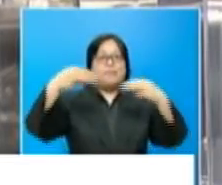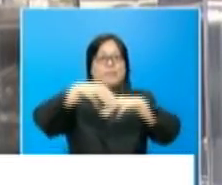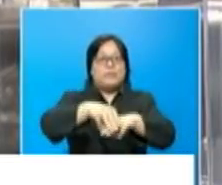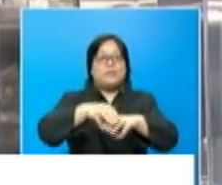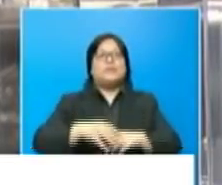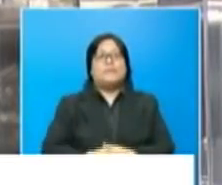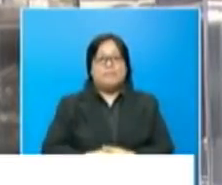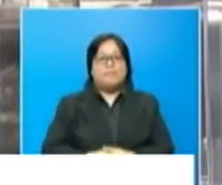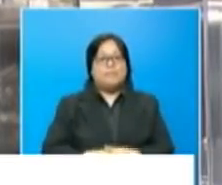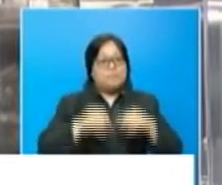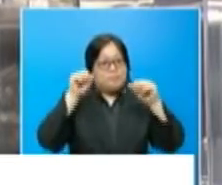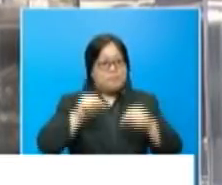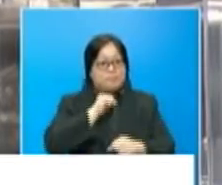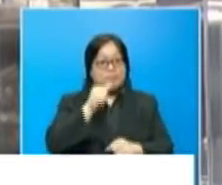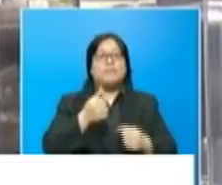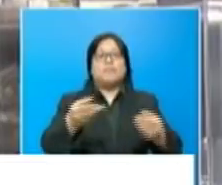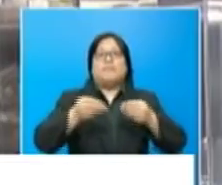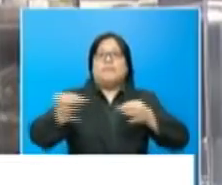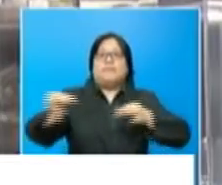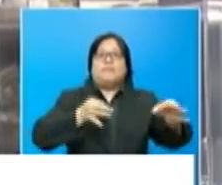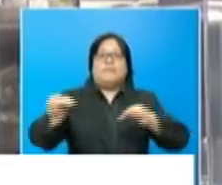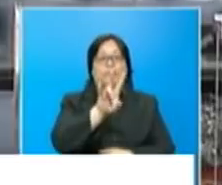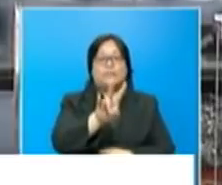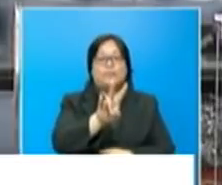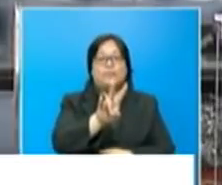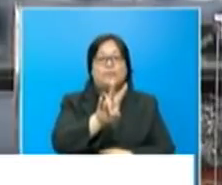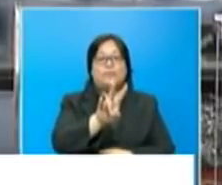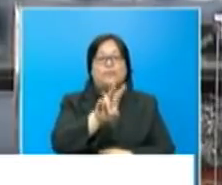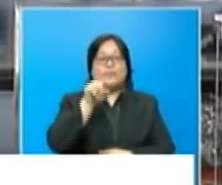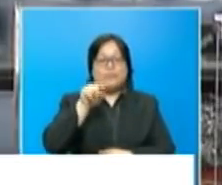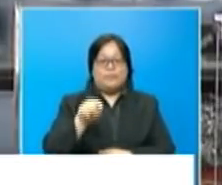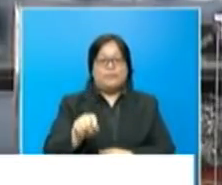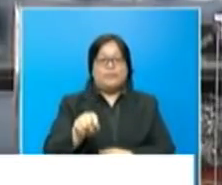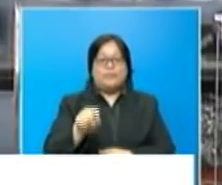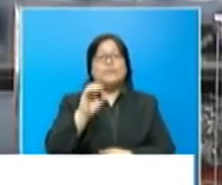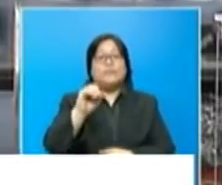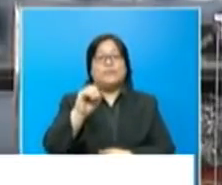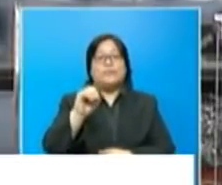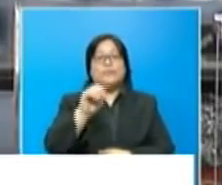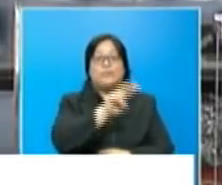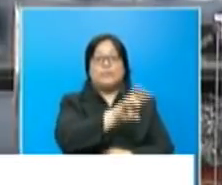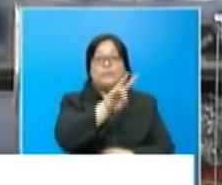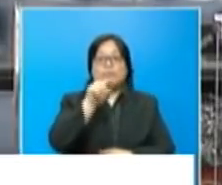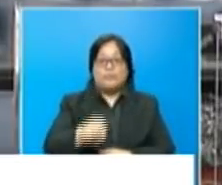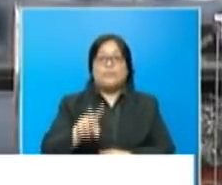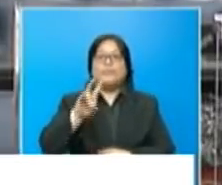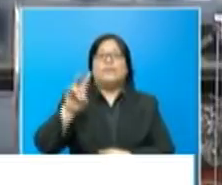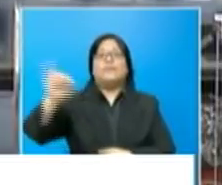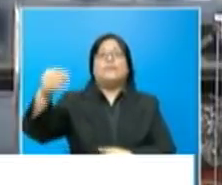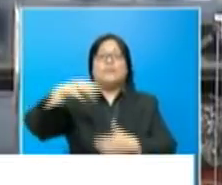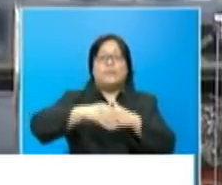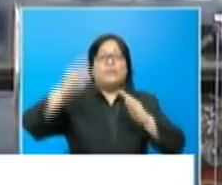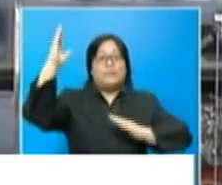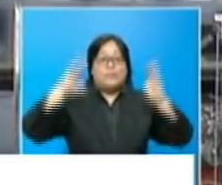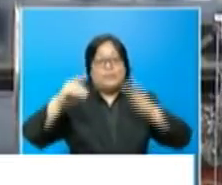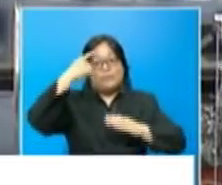Kalau mereka rasa kekuatan mereka dalam Dewan Rakyat adalah sangat kuat, sebenarnya tak ada, mereka masih ada masa lagi, iaitu 2 tahun sampai 3